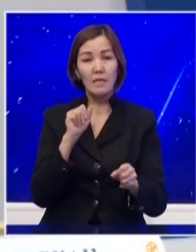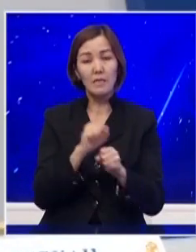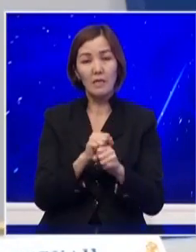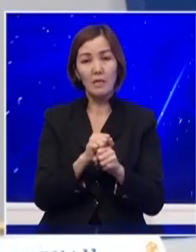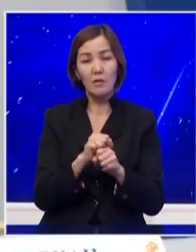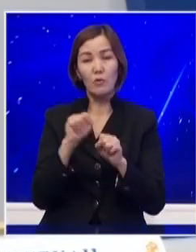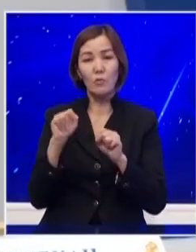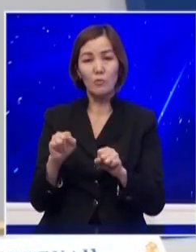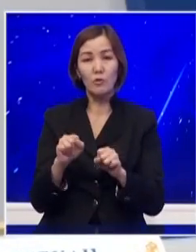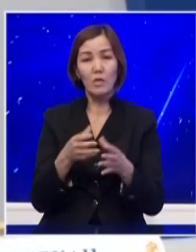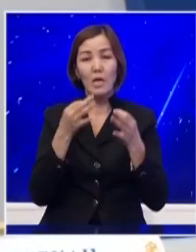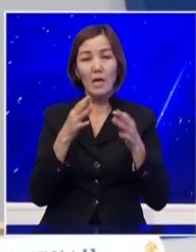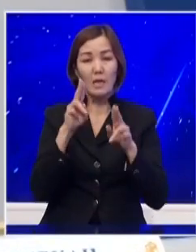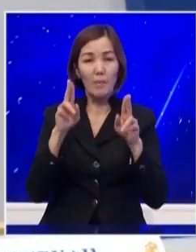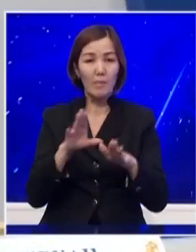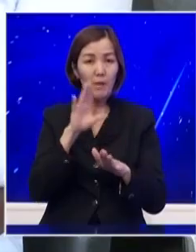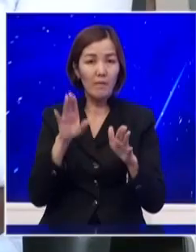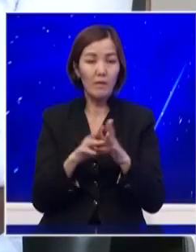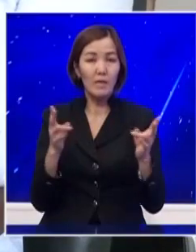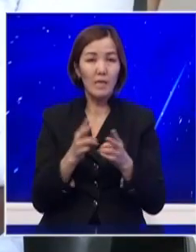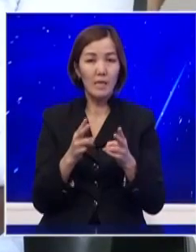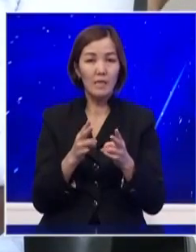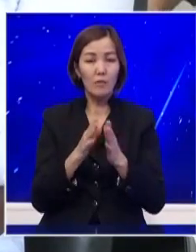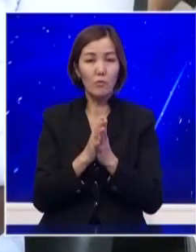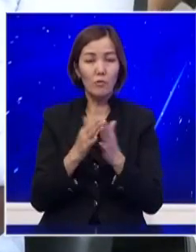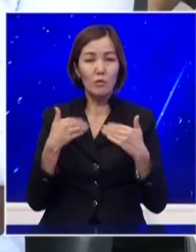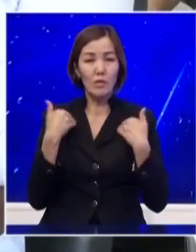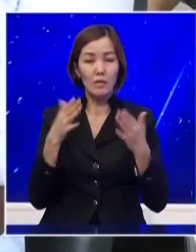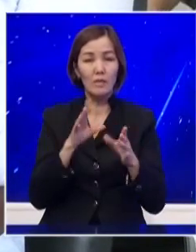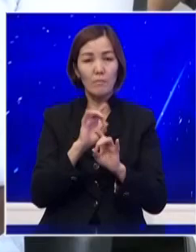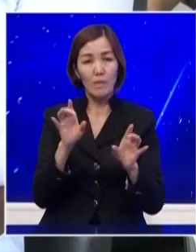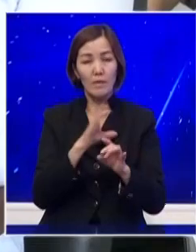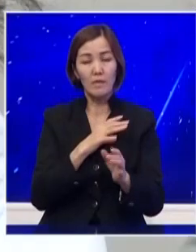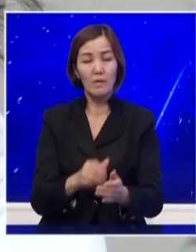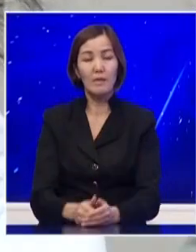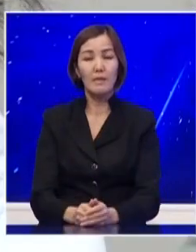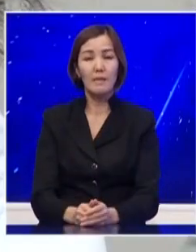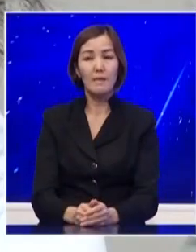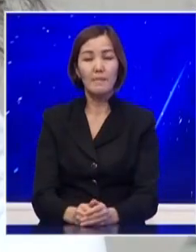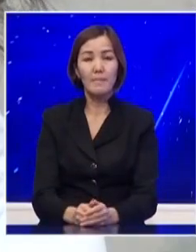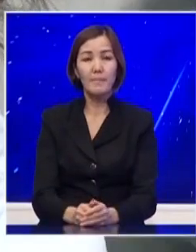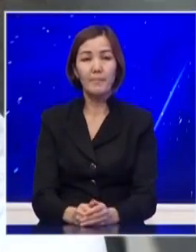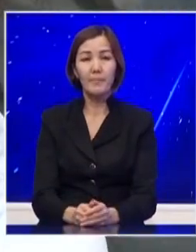кез келген азамат қарапайым ережелерді ұстануы керек деген өтініш тілектерін білдірді.